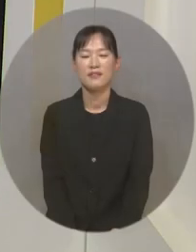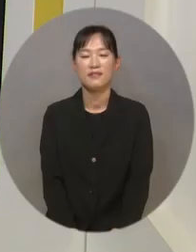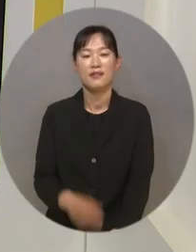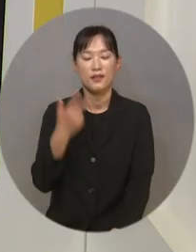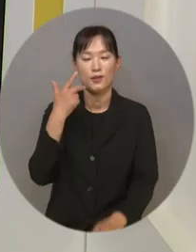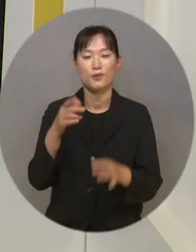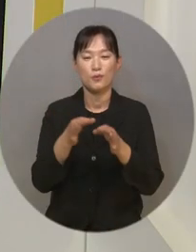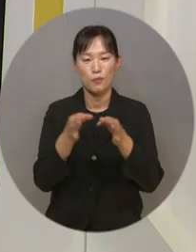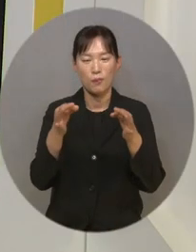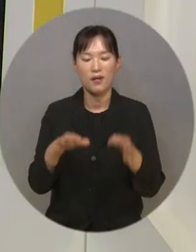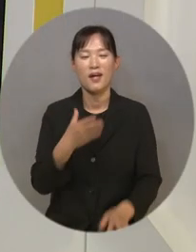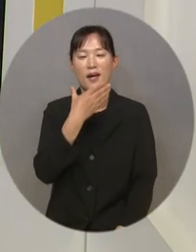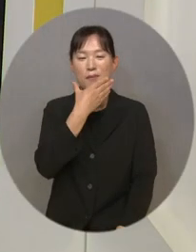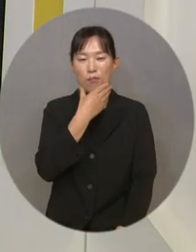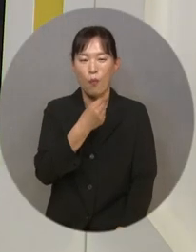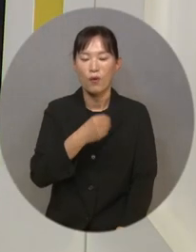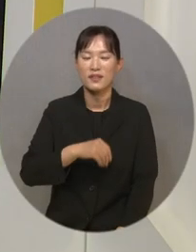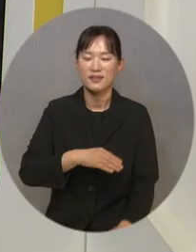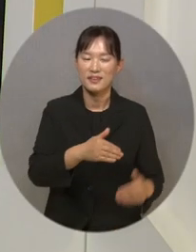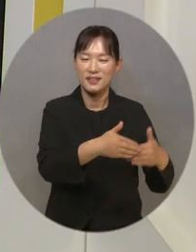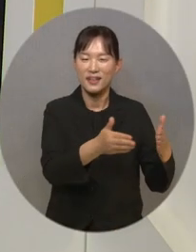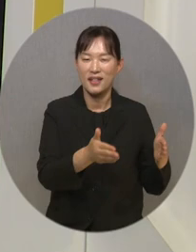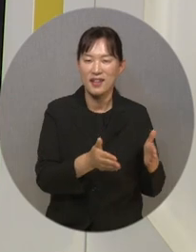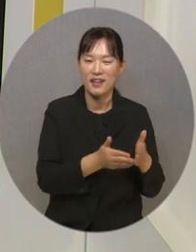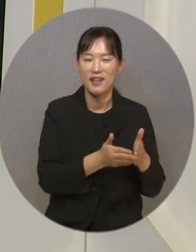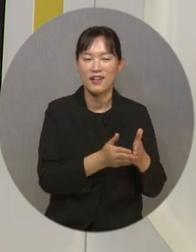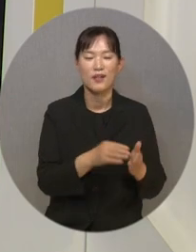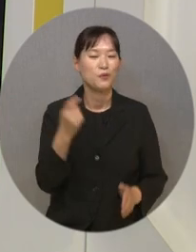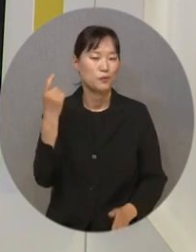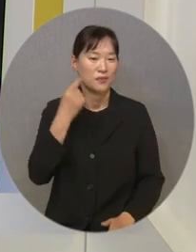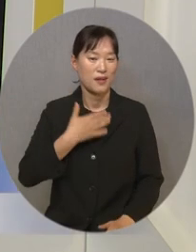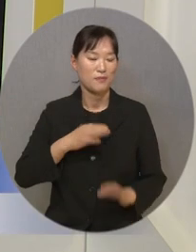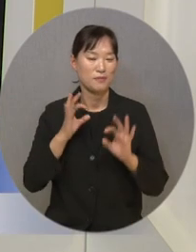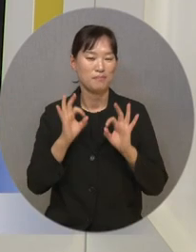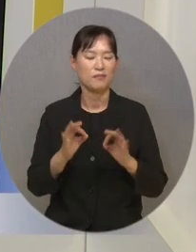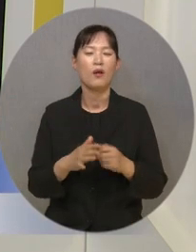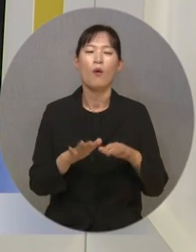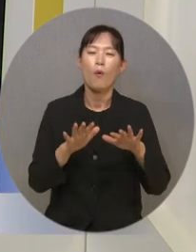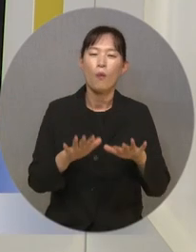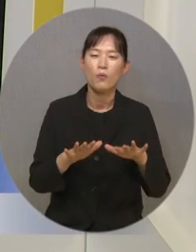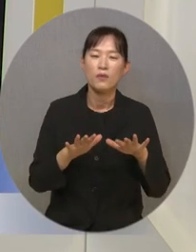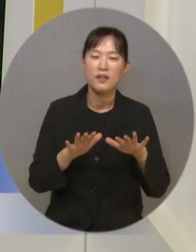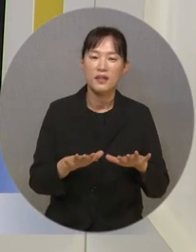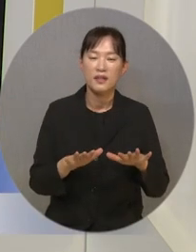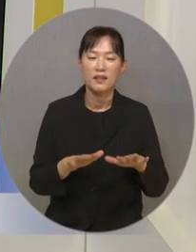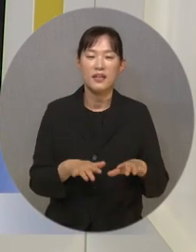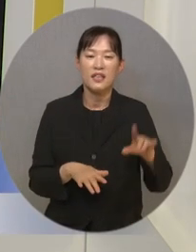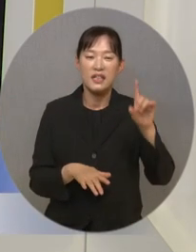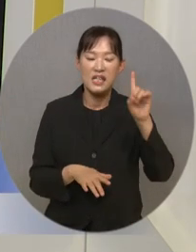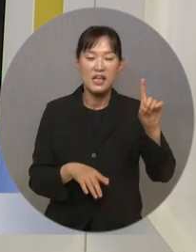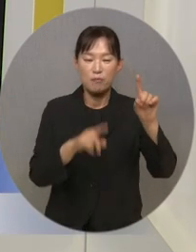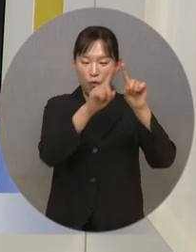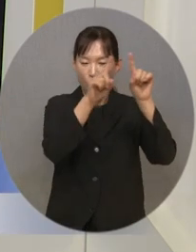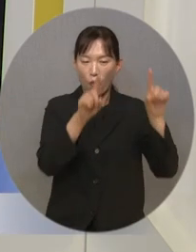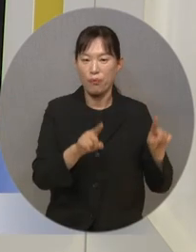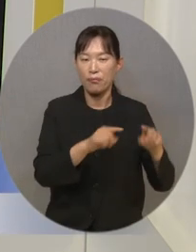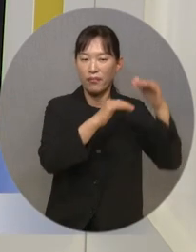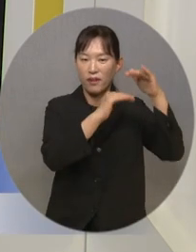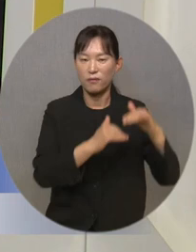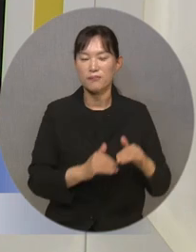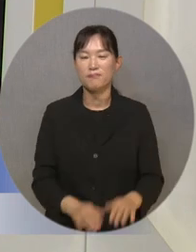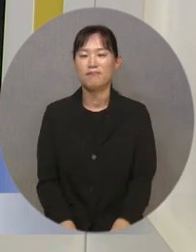한 주간에 복직의 소식을 장애인 신문과 함께 만나봅니다 오늘의 장애인 신문 1479호 일면